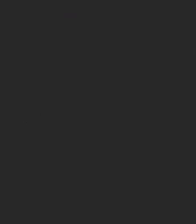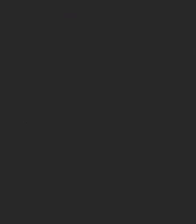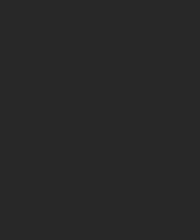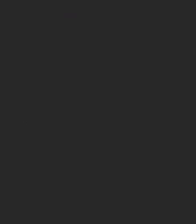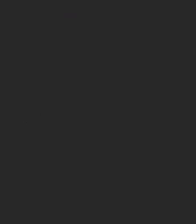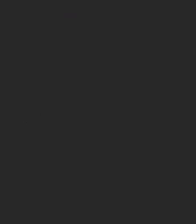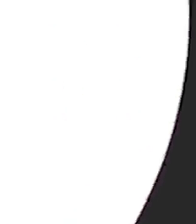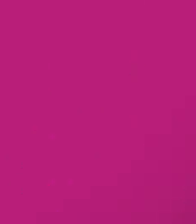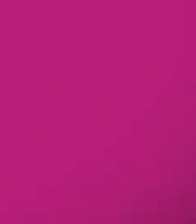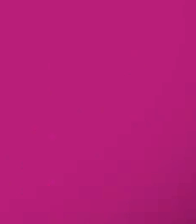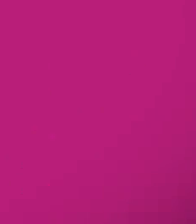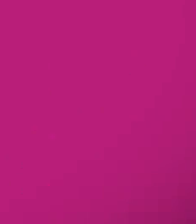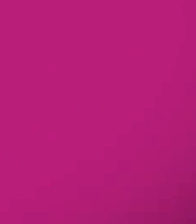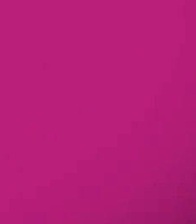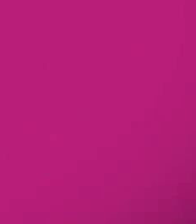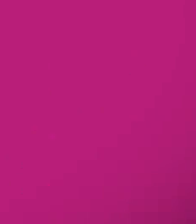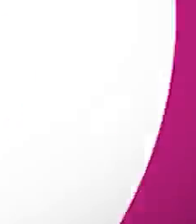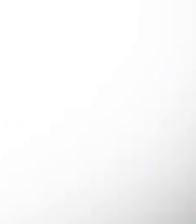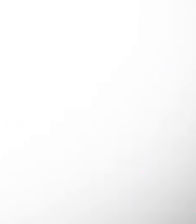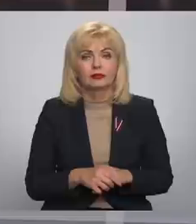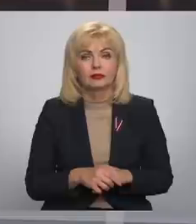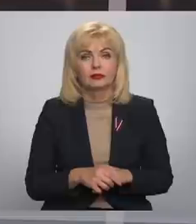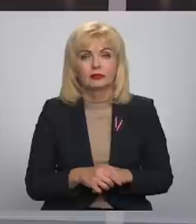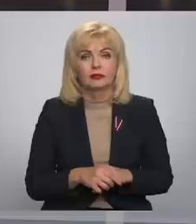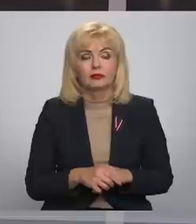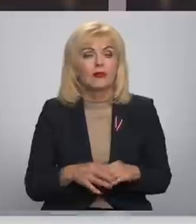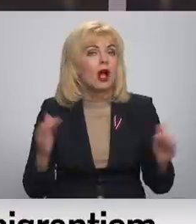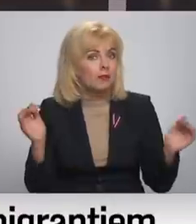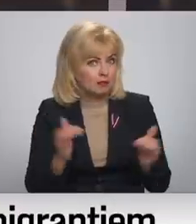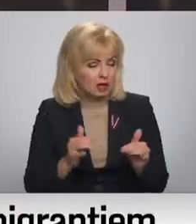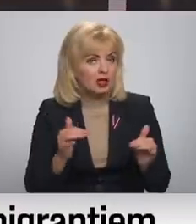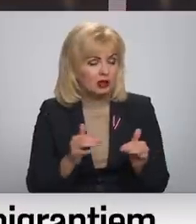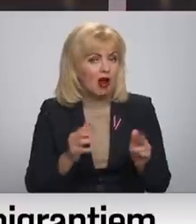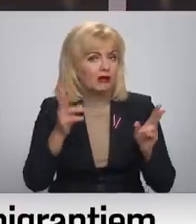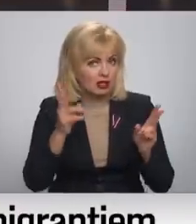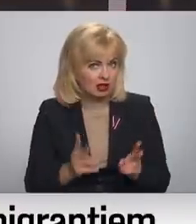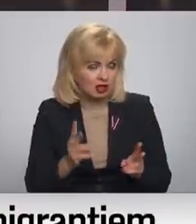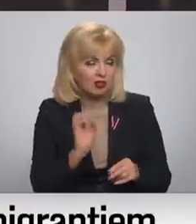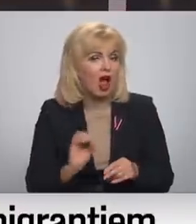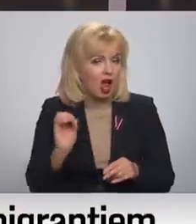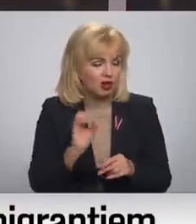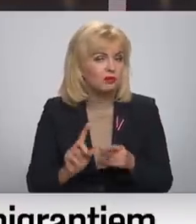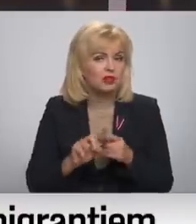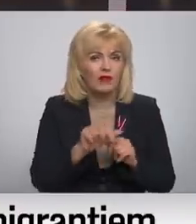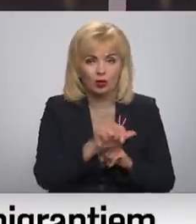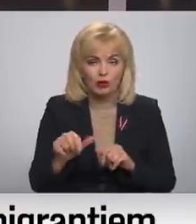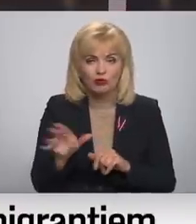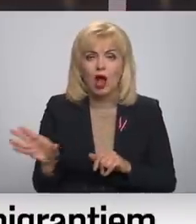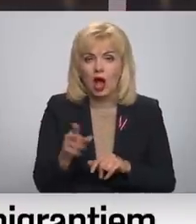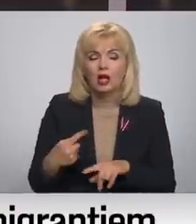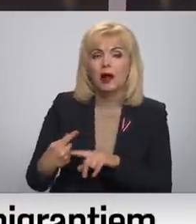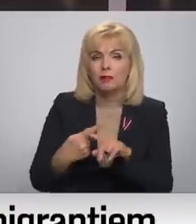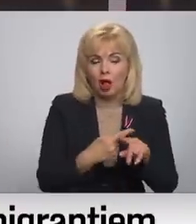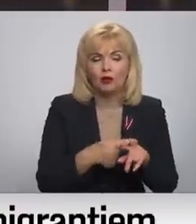Re, viss ēters ir te! Migrācijas krīze uz Eiropas Savienības robežas ar Baltkrieviju